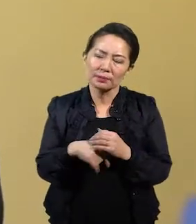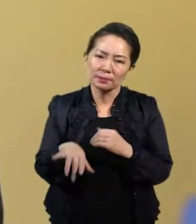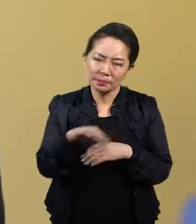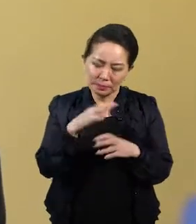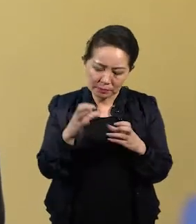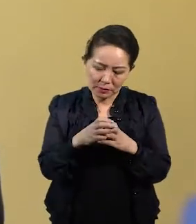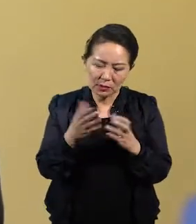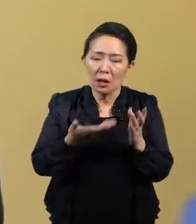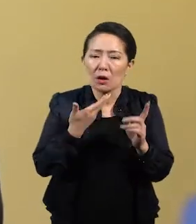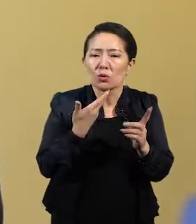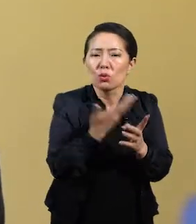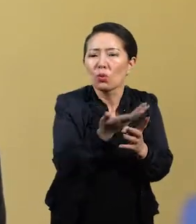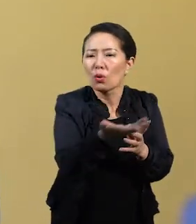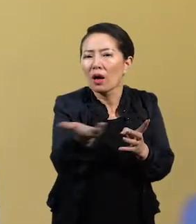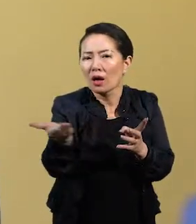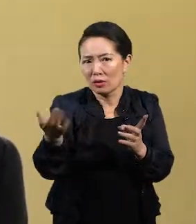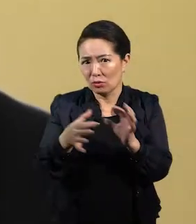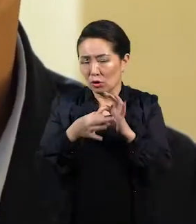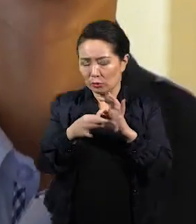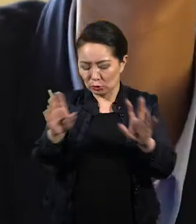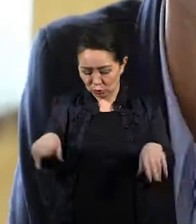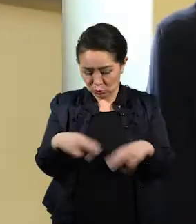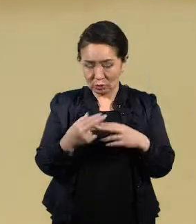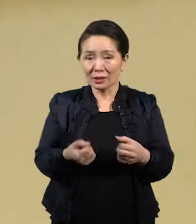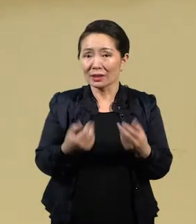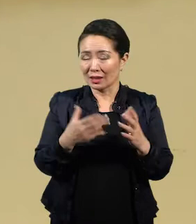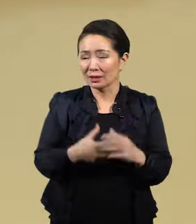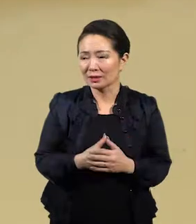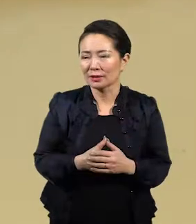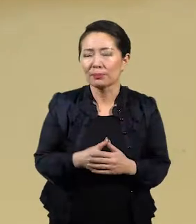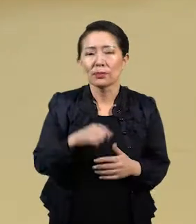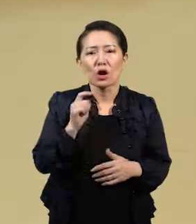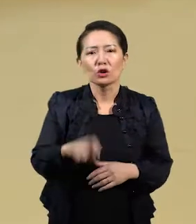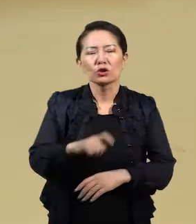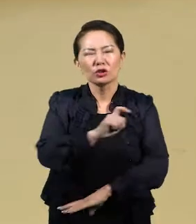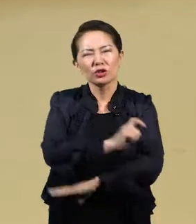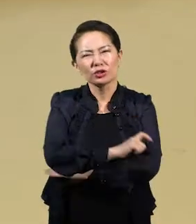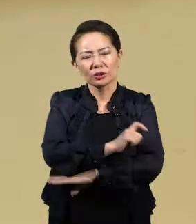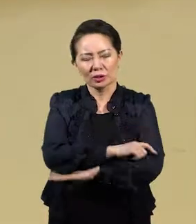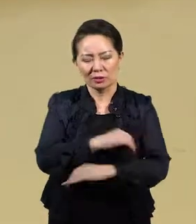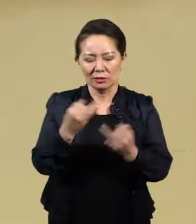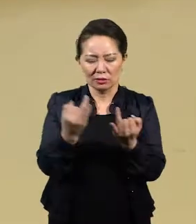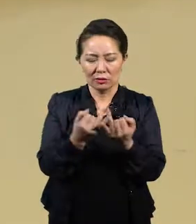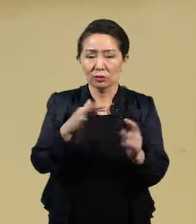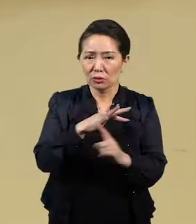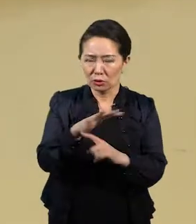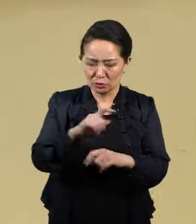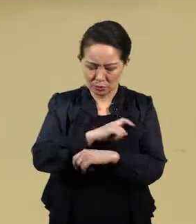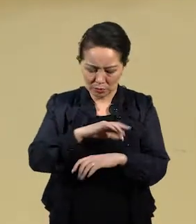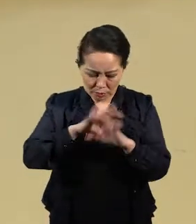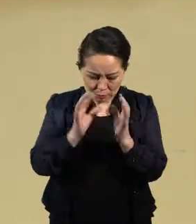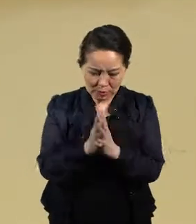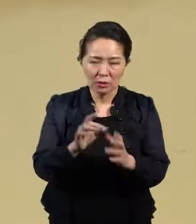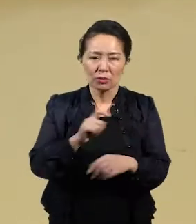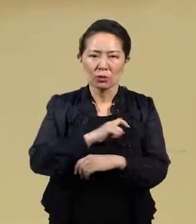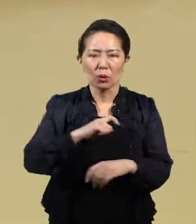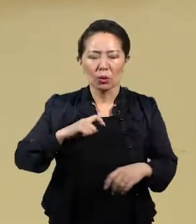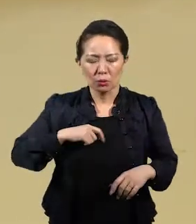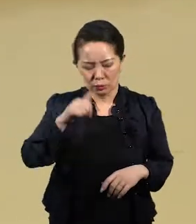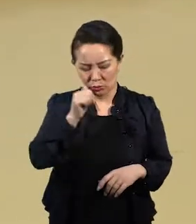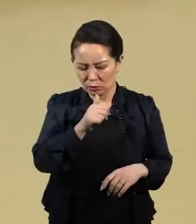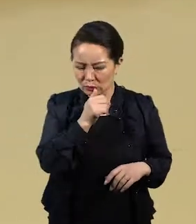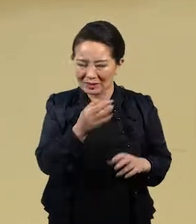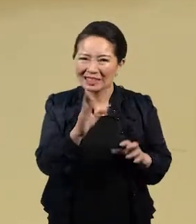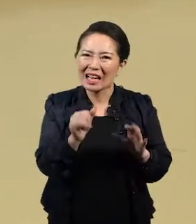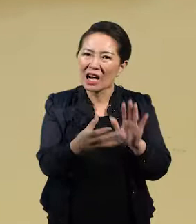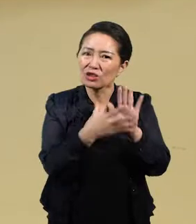одоо түгээх тал дээр одоо дүгнэлт гаргасан. Бид өнөөдрийн хичээлээр захим орчин бидний одоо хувийн нууцад хэрхэн нөлөөлөх тухай үзлээ.